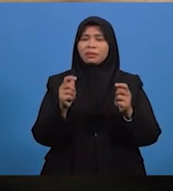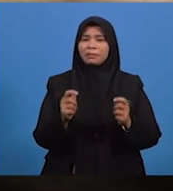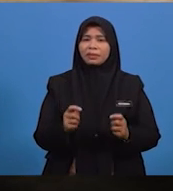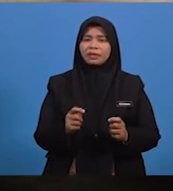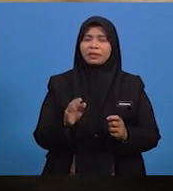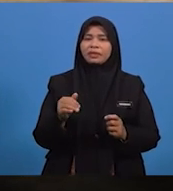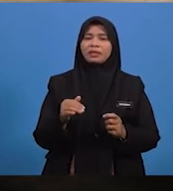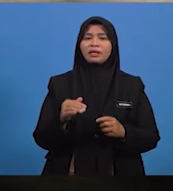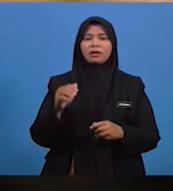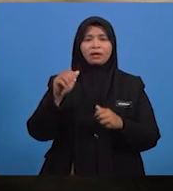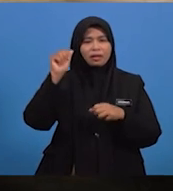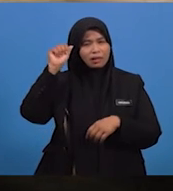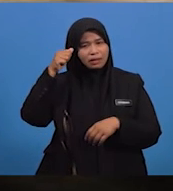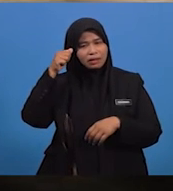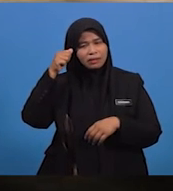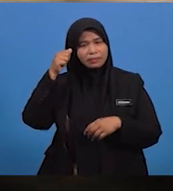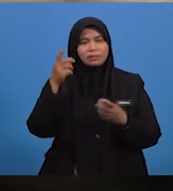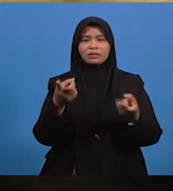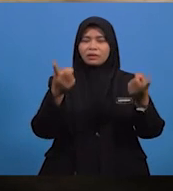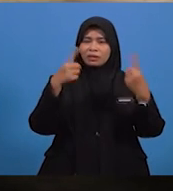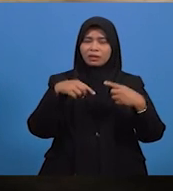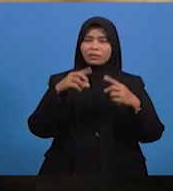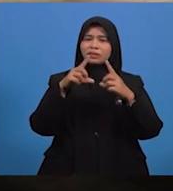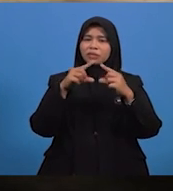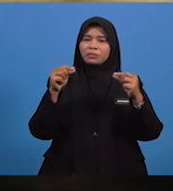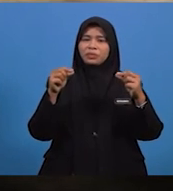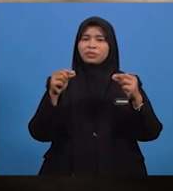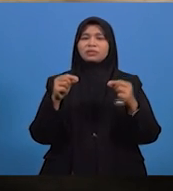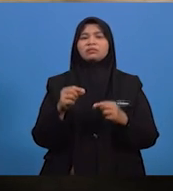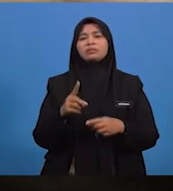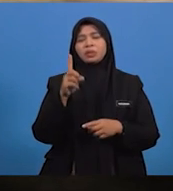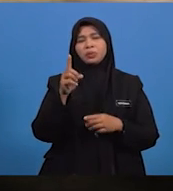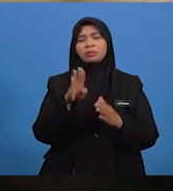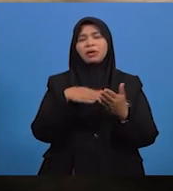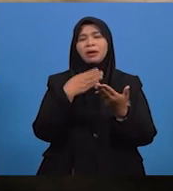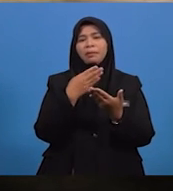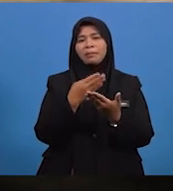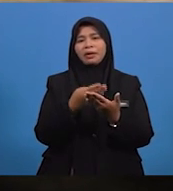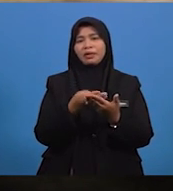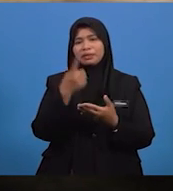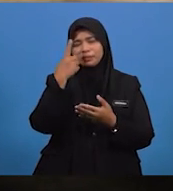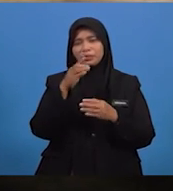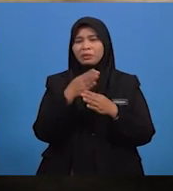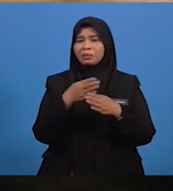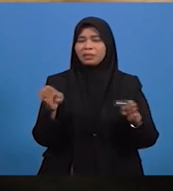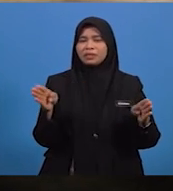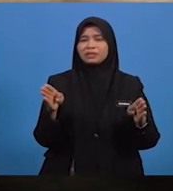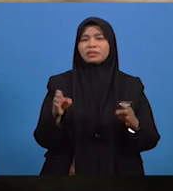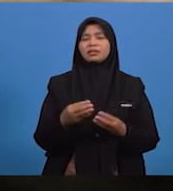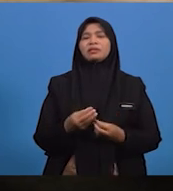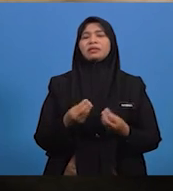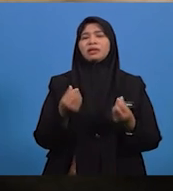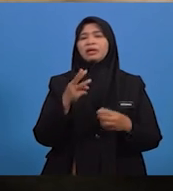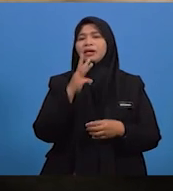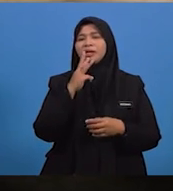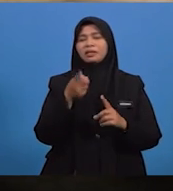menganggap kedatangan Jepun adalah satu rahmat bagi membebaskan tanah air daripada penjajah